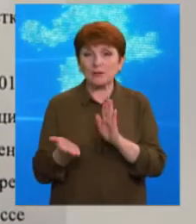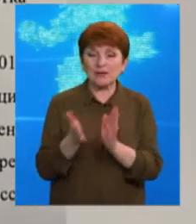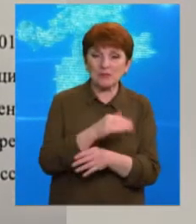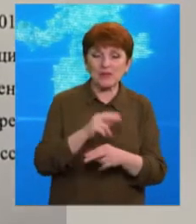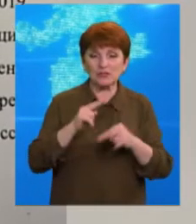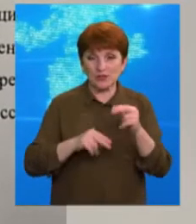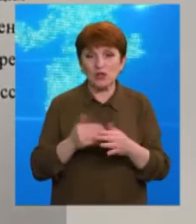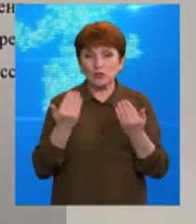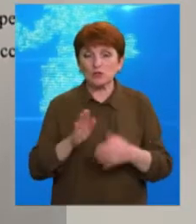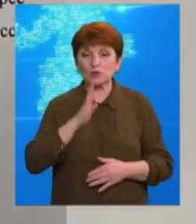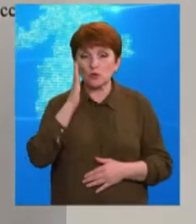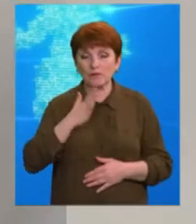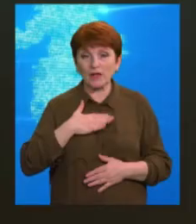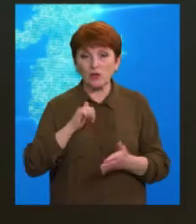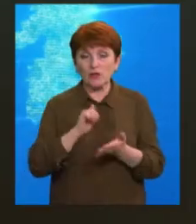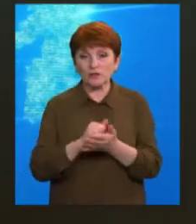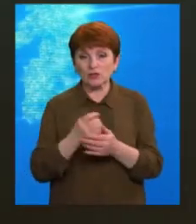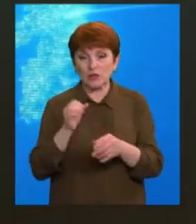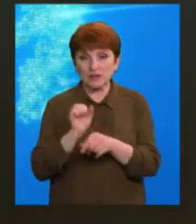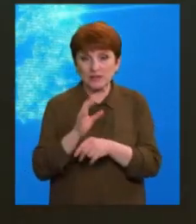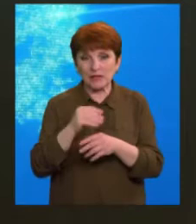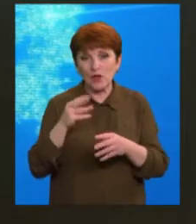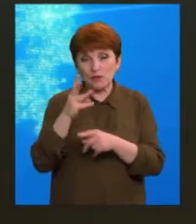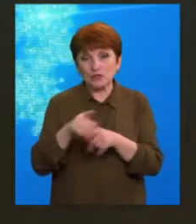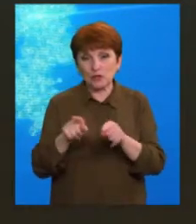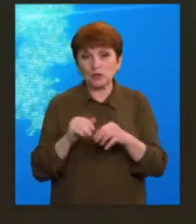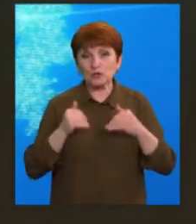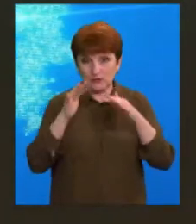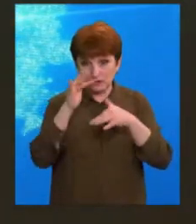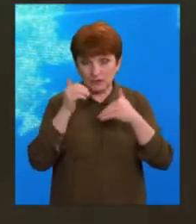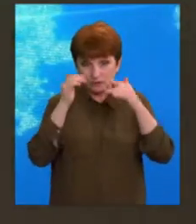но сегодня утром в нашу редакцию прислали видео, на котором трактор продолжает